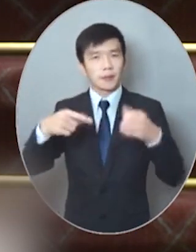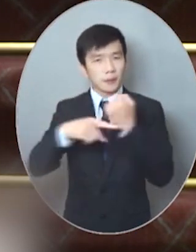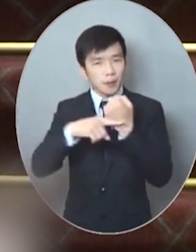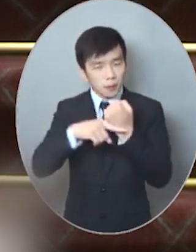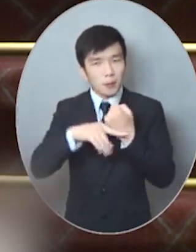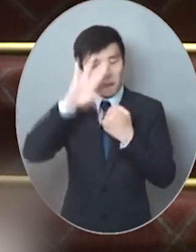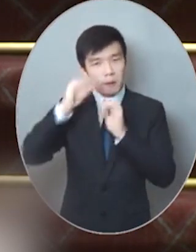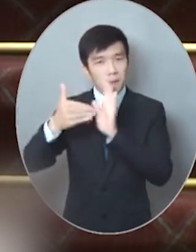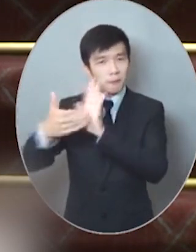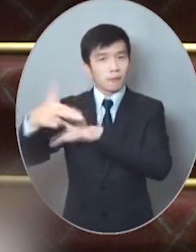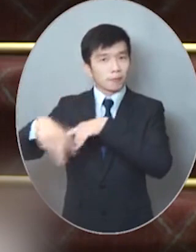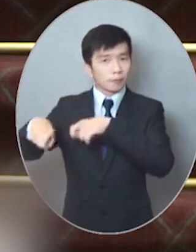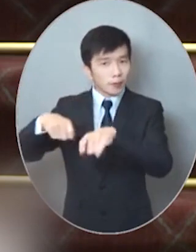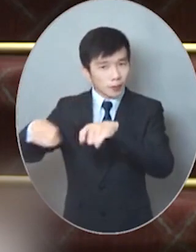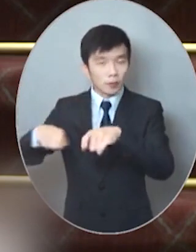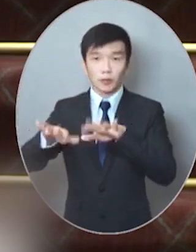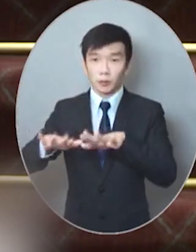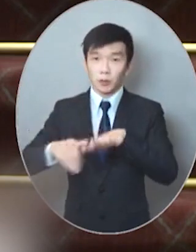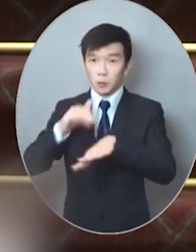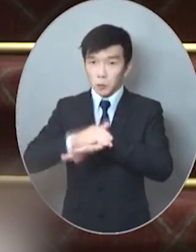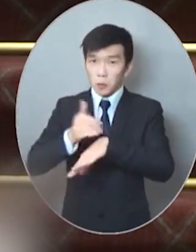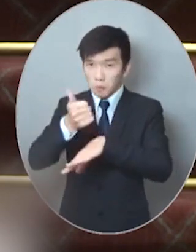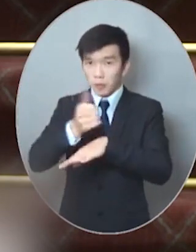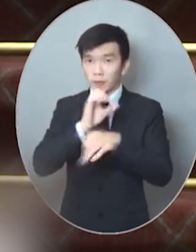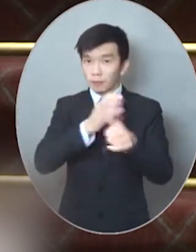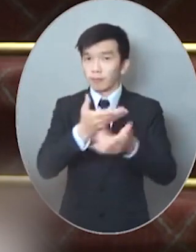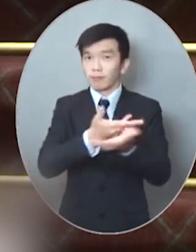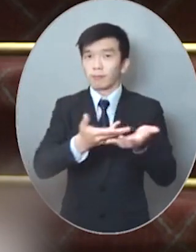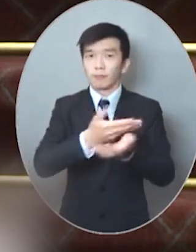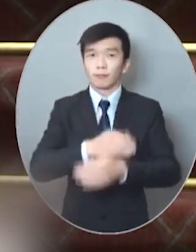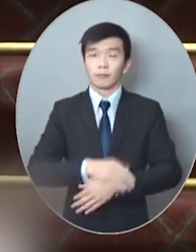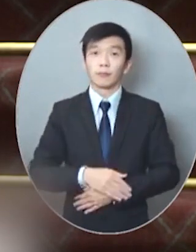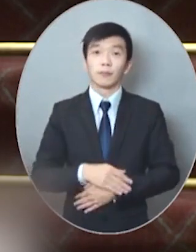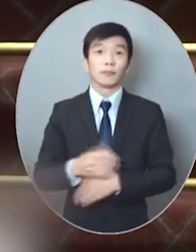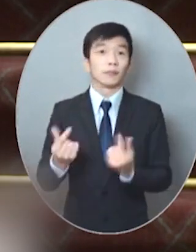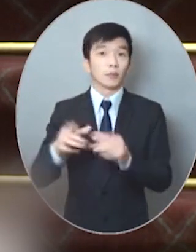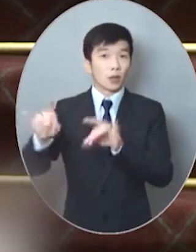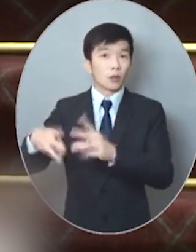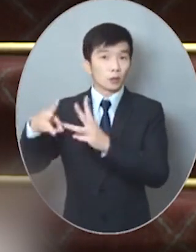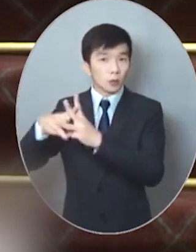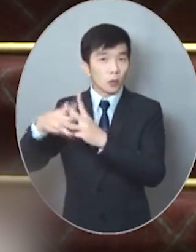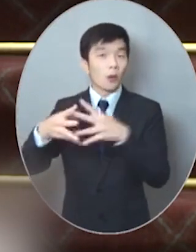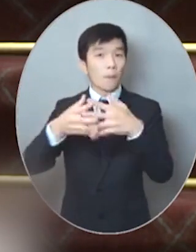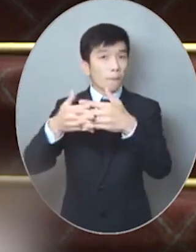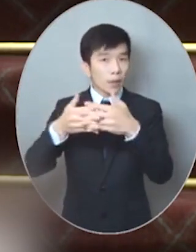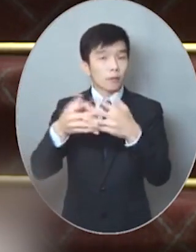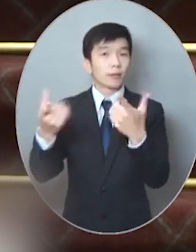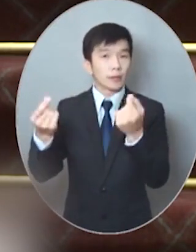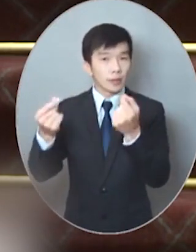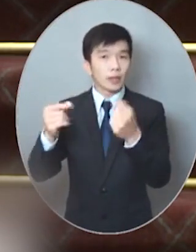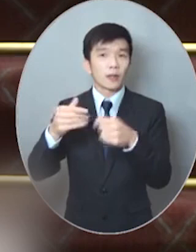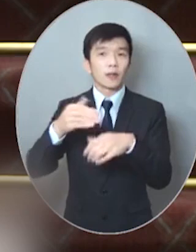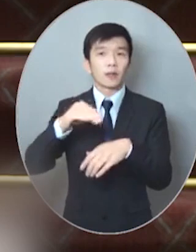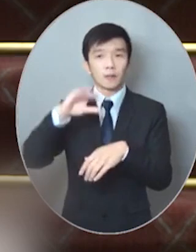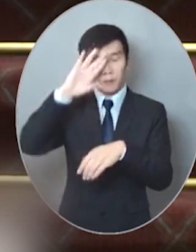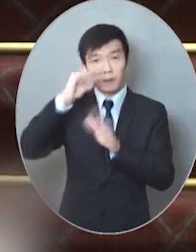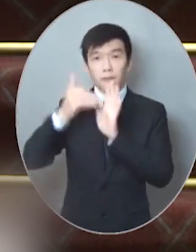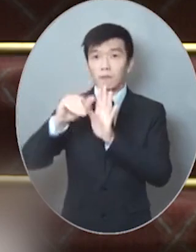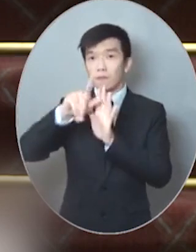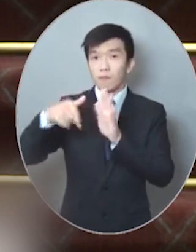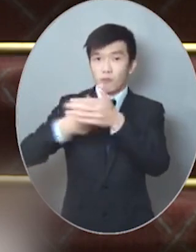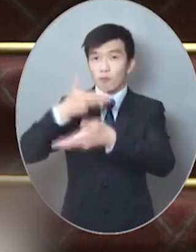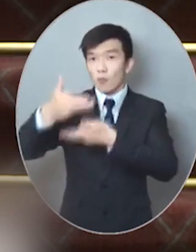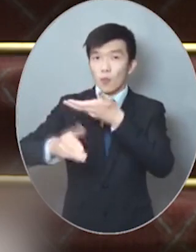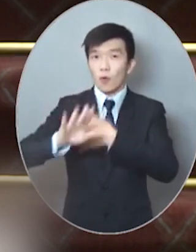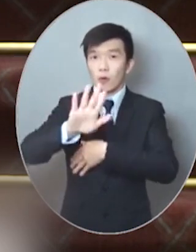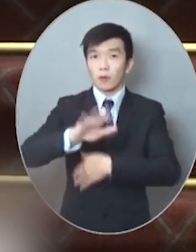目前的研究成果。我们和澳洲以及美国也在进行防疫物资的合作交换。对于邦交